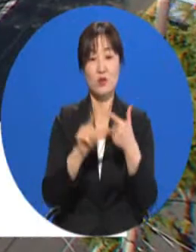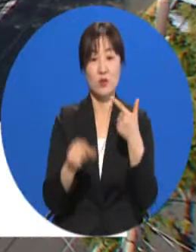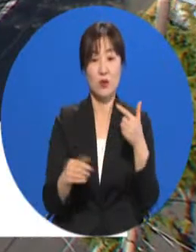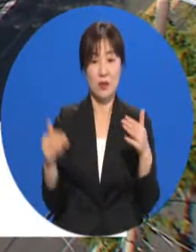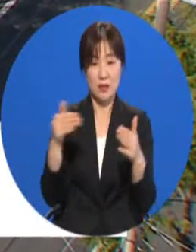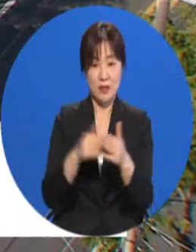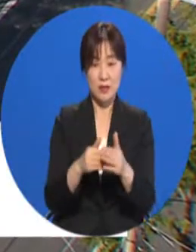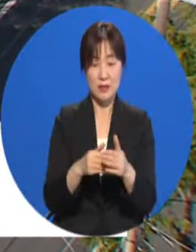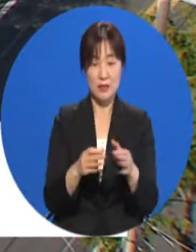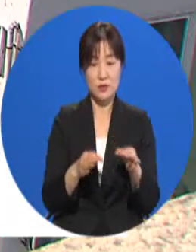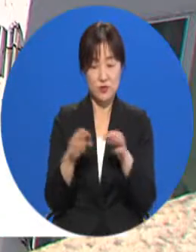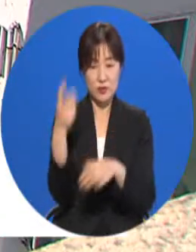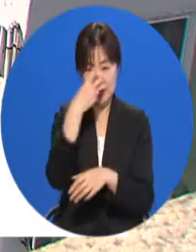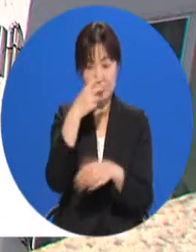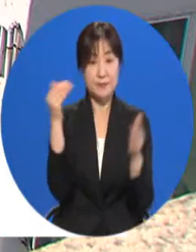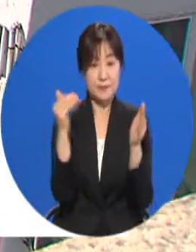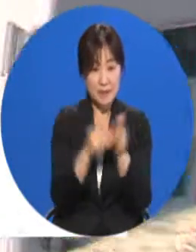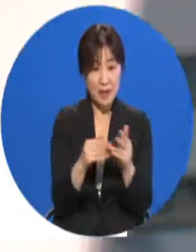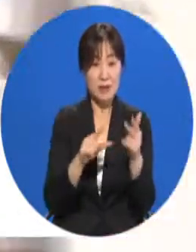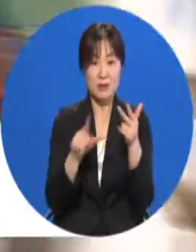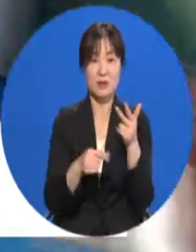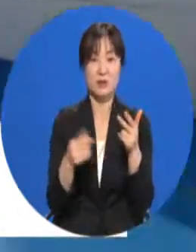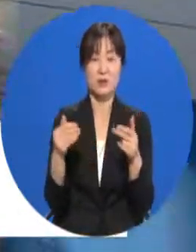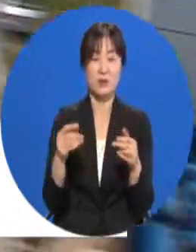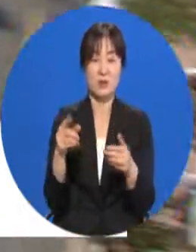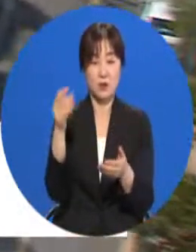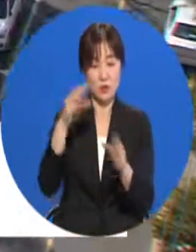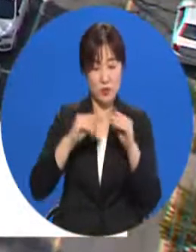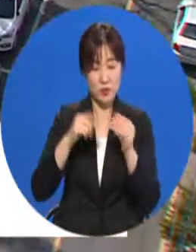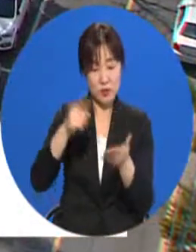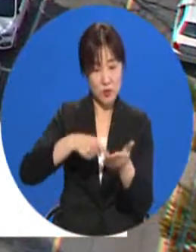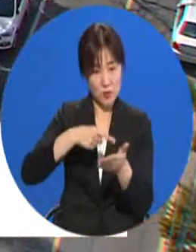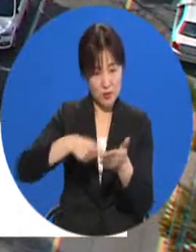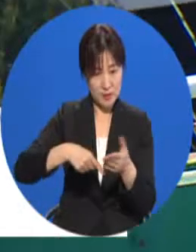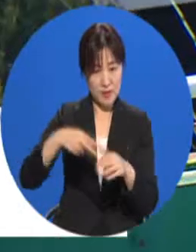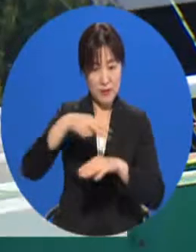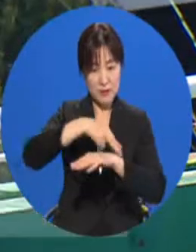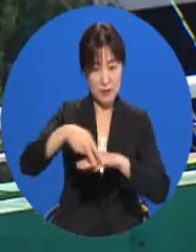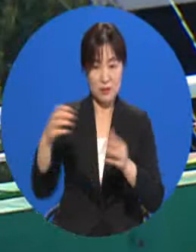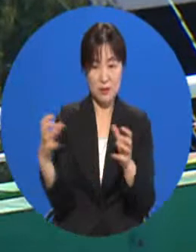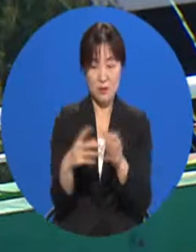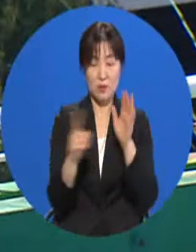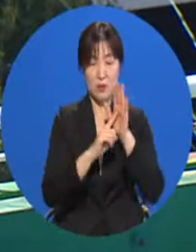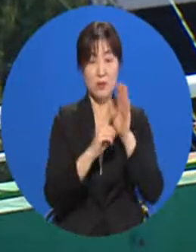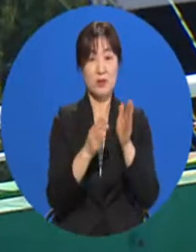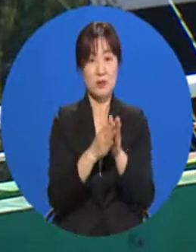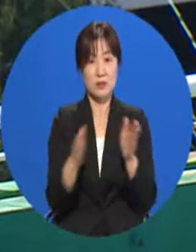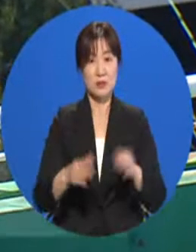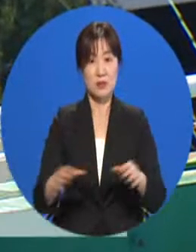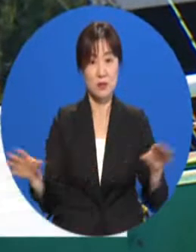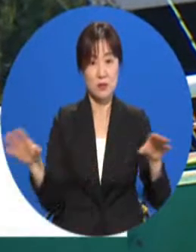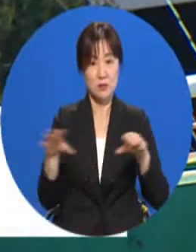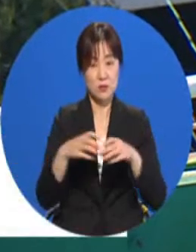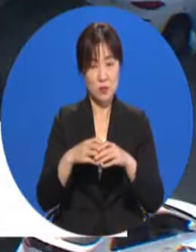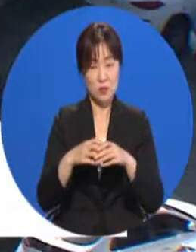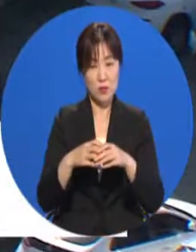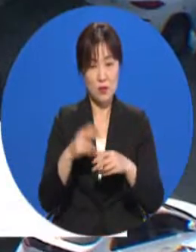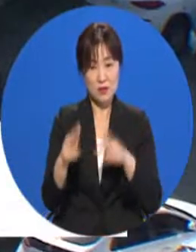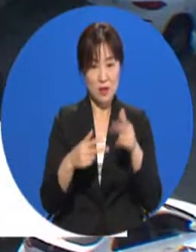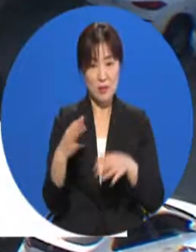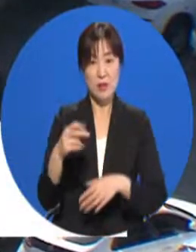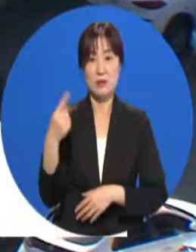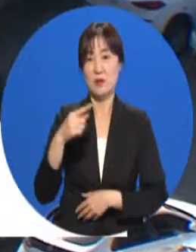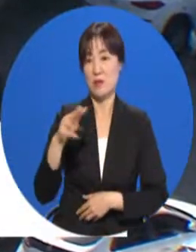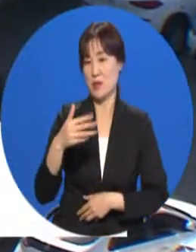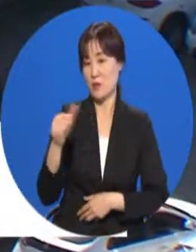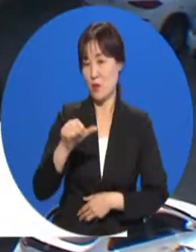투자 심사를 거쳐 7월부터는 본격적으로 토지 보상과 설계 공모가 시작됩니다. 총 사업비는 1,800억 원 규모로